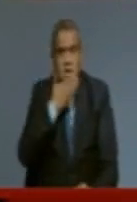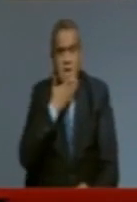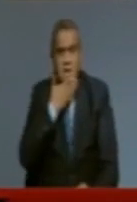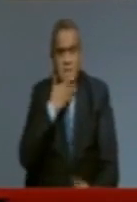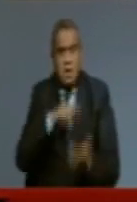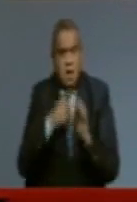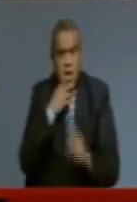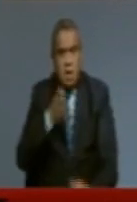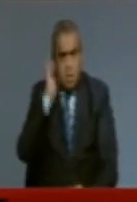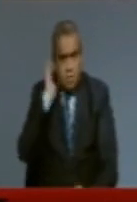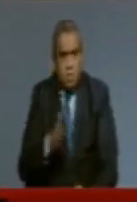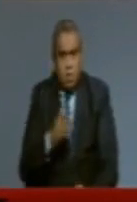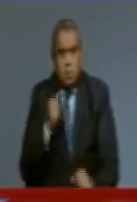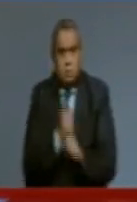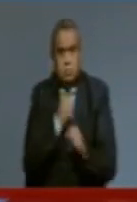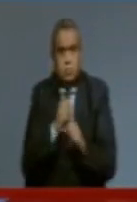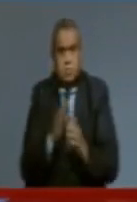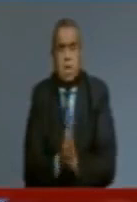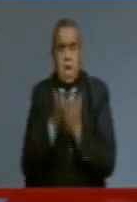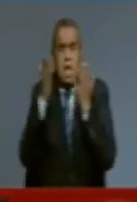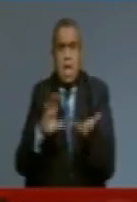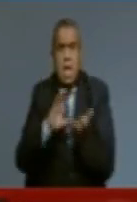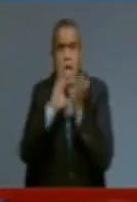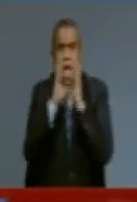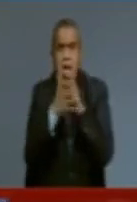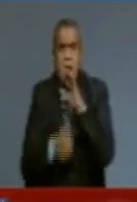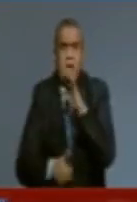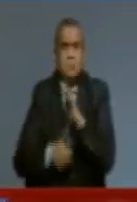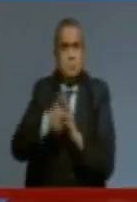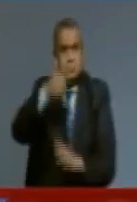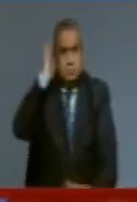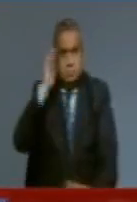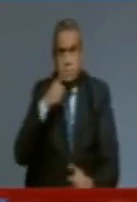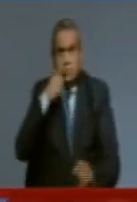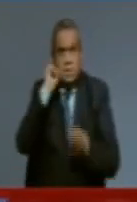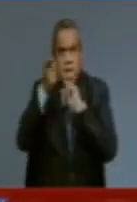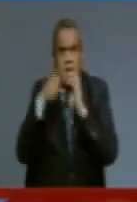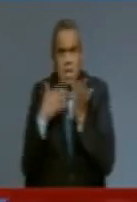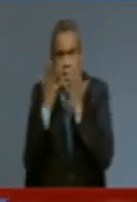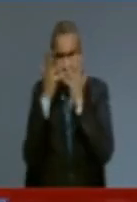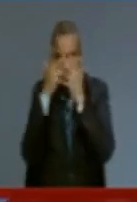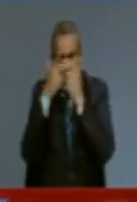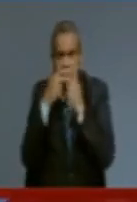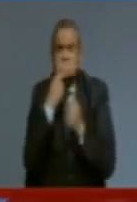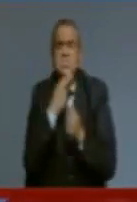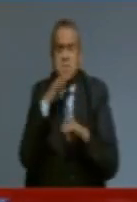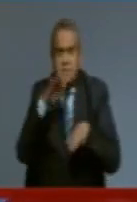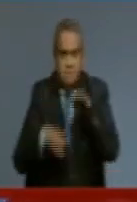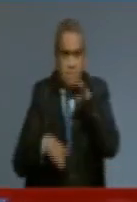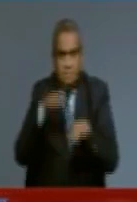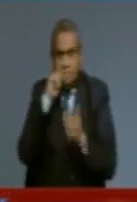أن تعرض على العالم نمطا بناء للعلاقات النسيئة العادلة بين